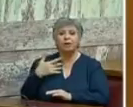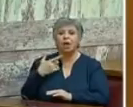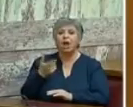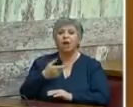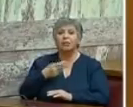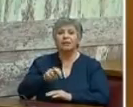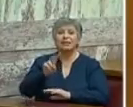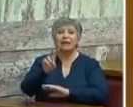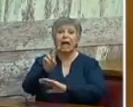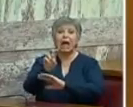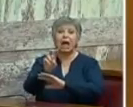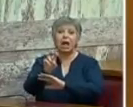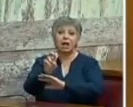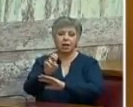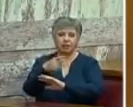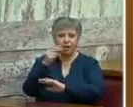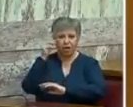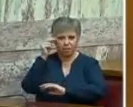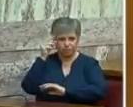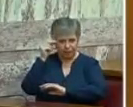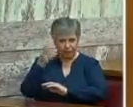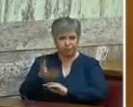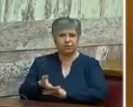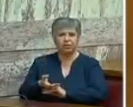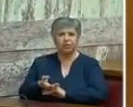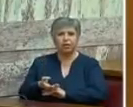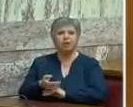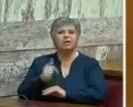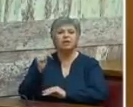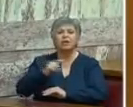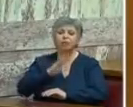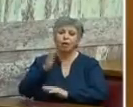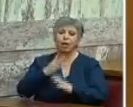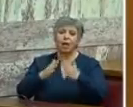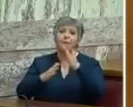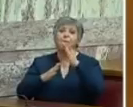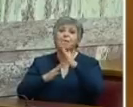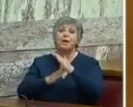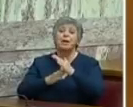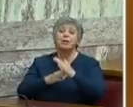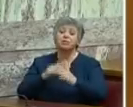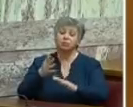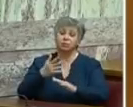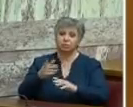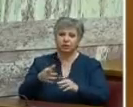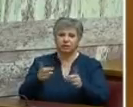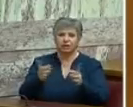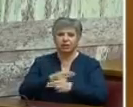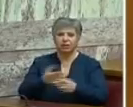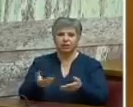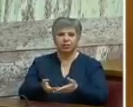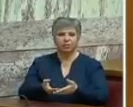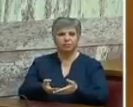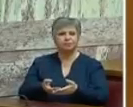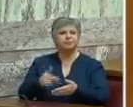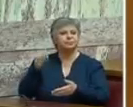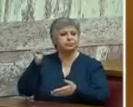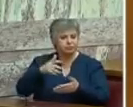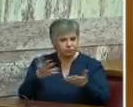στο Harvard. Ενώ είναι το Harvard Project, κύριε Υπουργέ, για το τελειώνουμε. Οποίο μπήκαν 10 φάρμακα δεκάδων εκατομμυρίων ευρώ